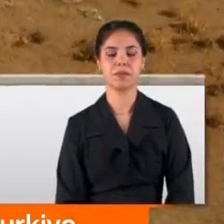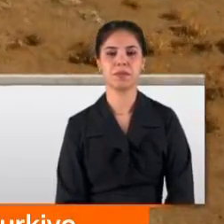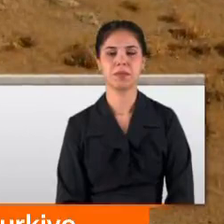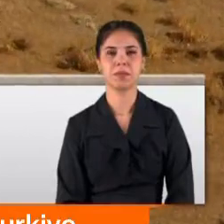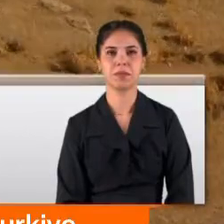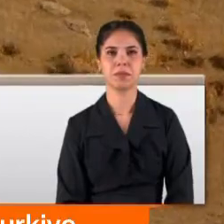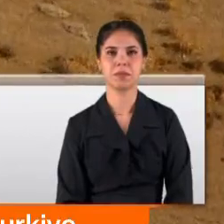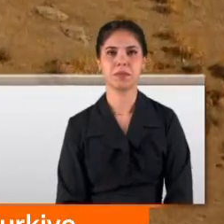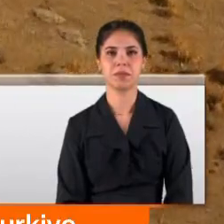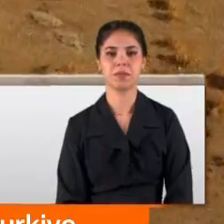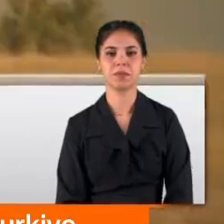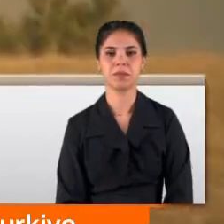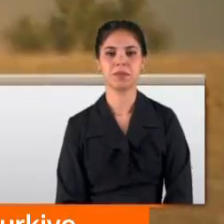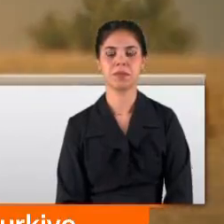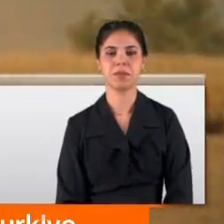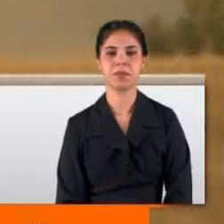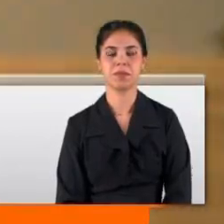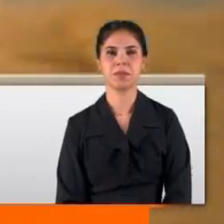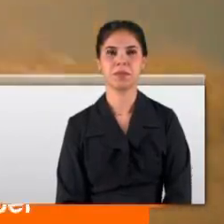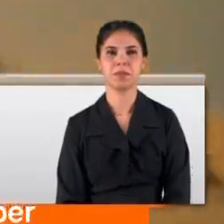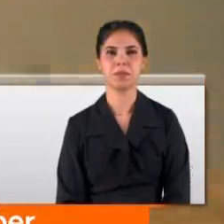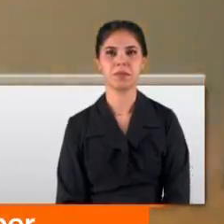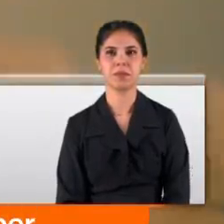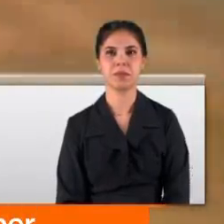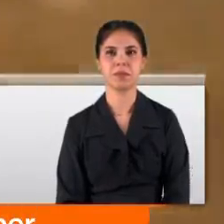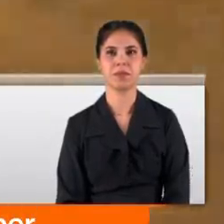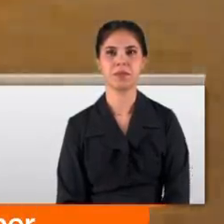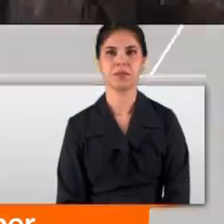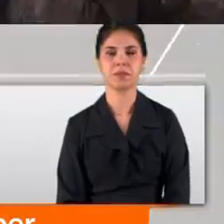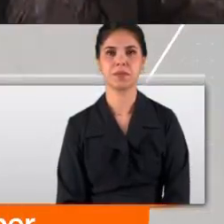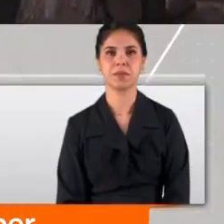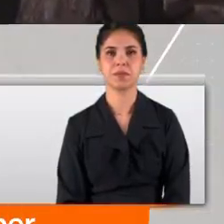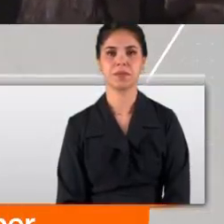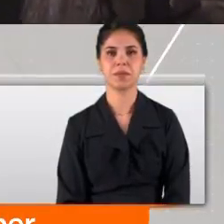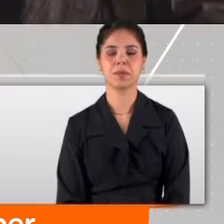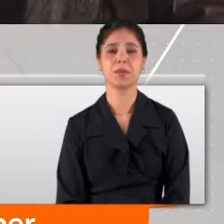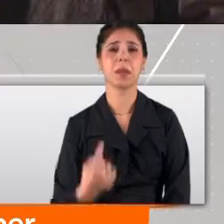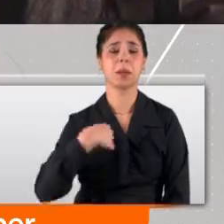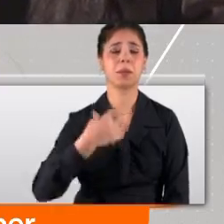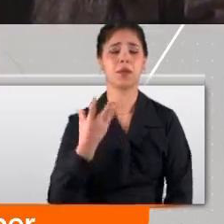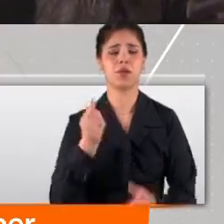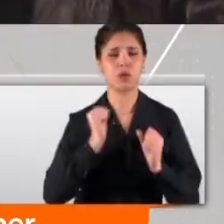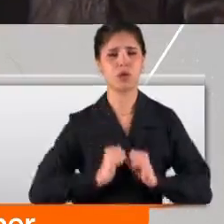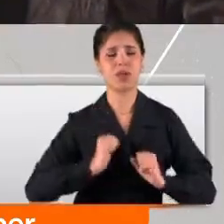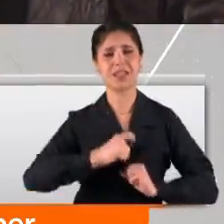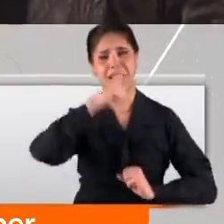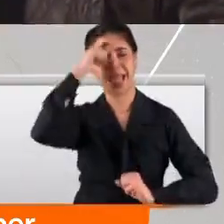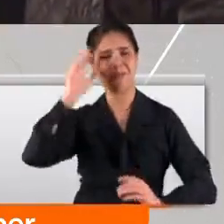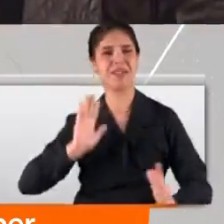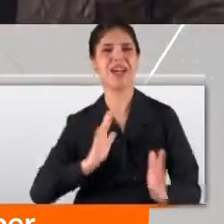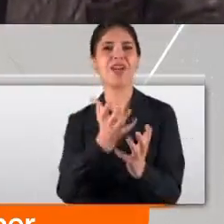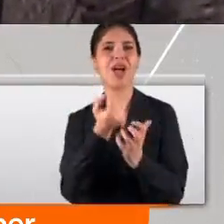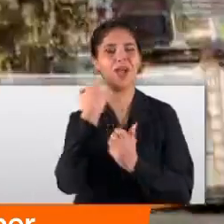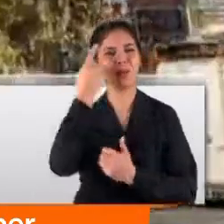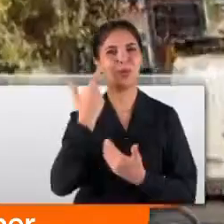alimlerin yetişmesine vesile olduğun için ruhun şad olsun. Biz çok çalıştık, emeğimizin karşılığını